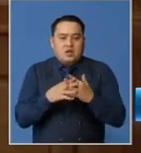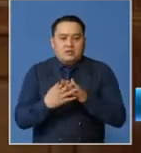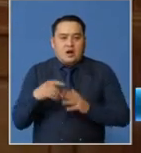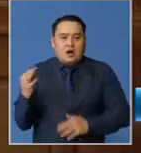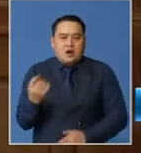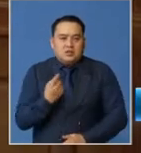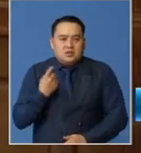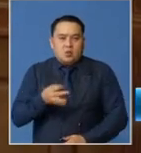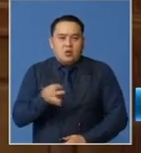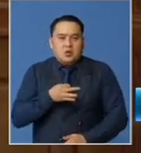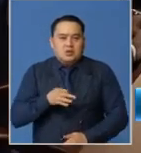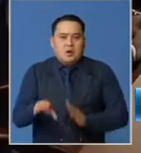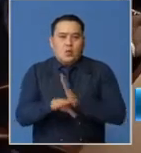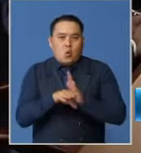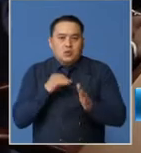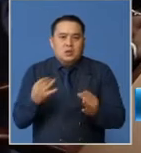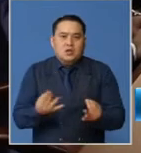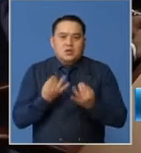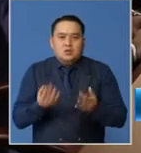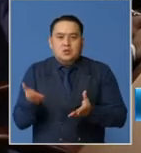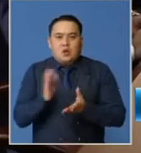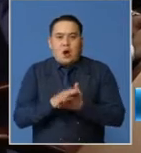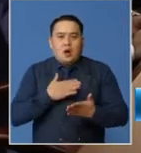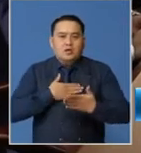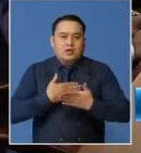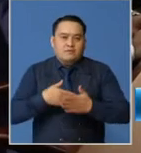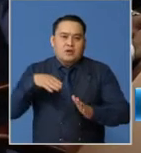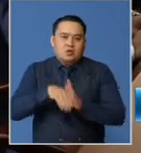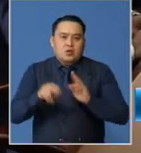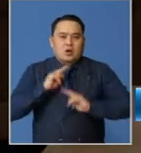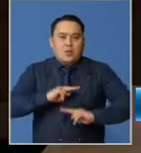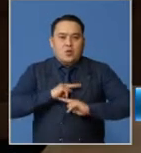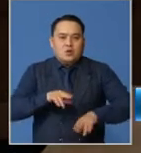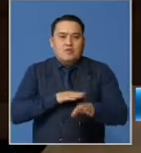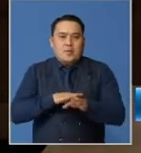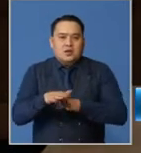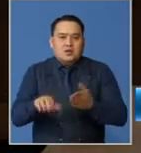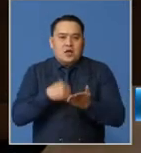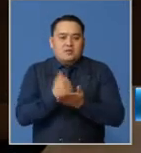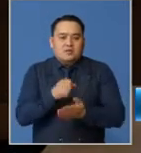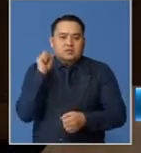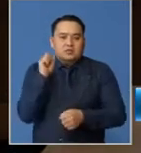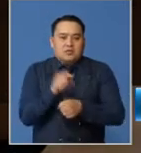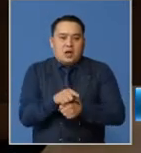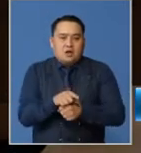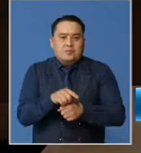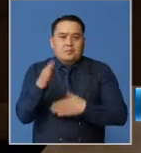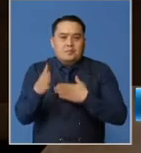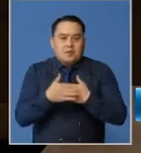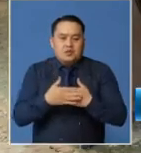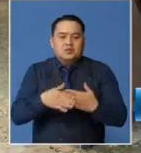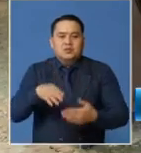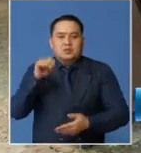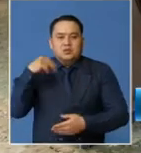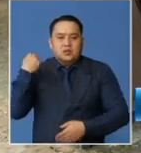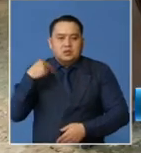хозяйства области. Наряду с этим депутаты поинтересовались, насколько активно ведет работа по выполнению ключевых задач, поставленных президентом